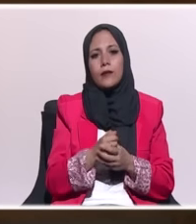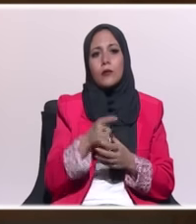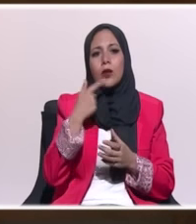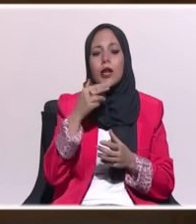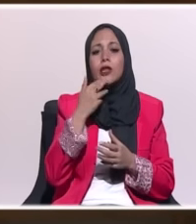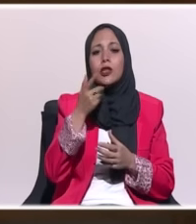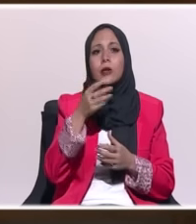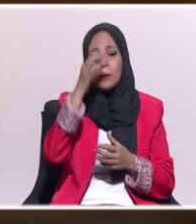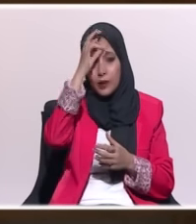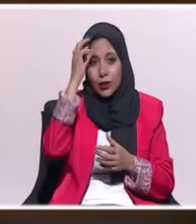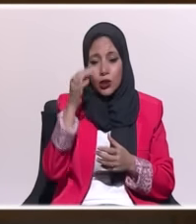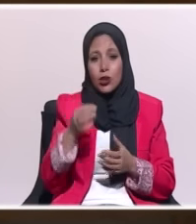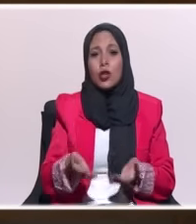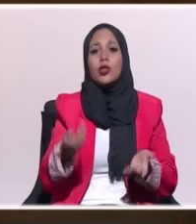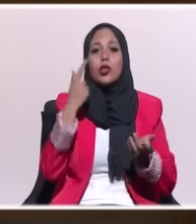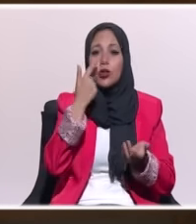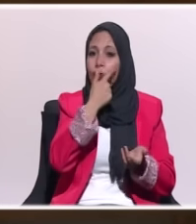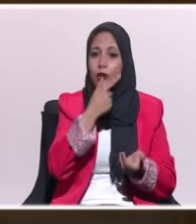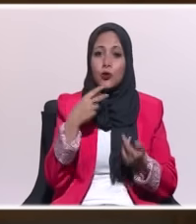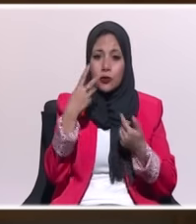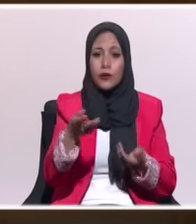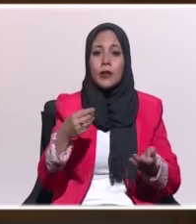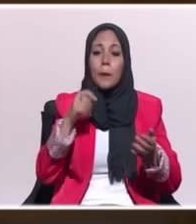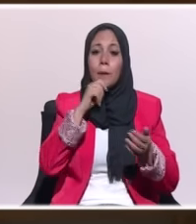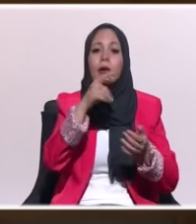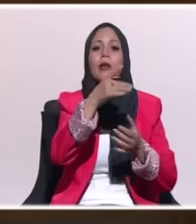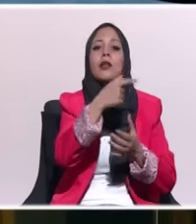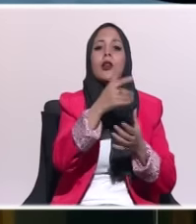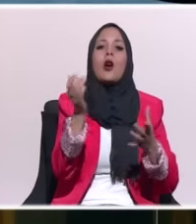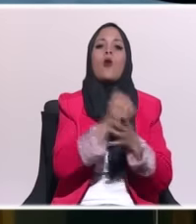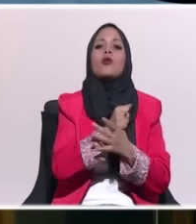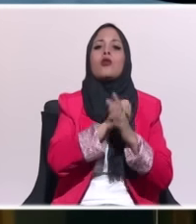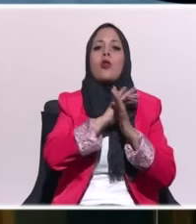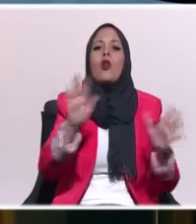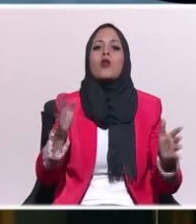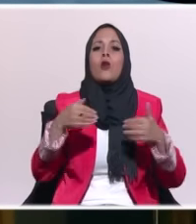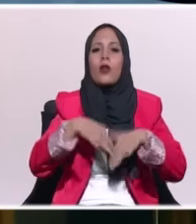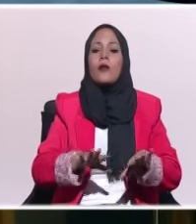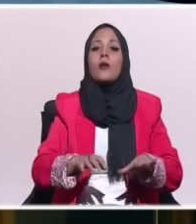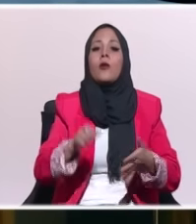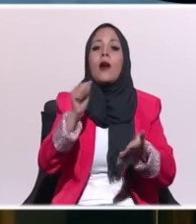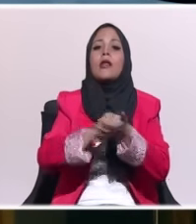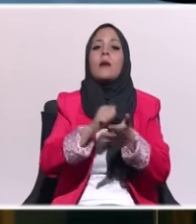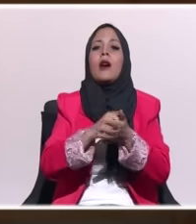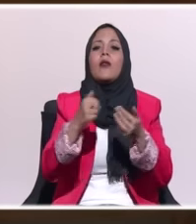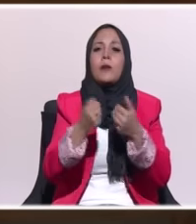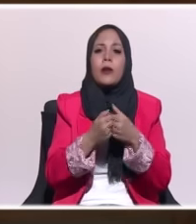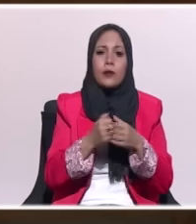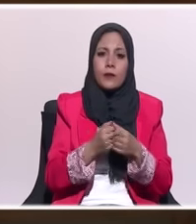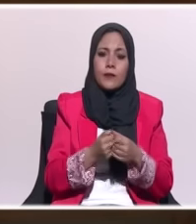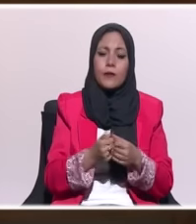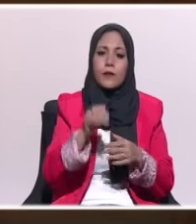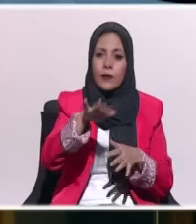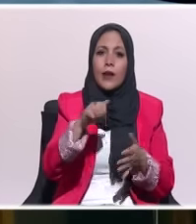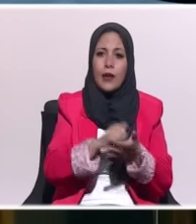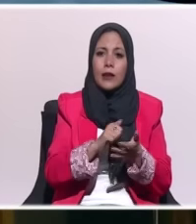عشتي معاها كمان خلفه احفادك. أيوة. يعني انت بقيتي جده. لا انا اتجوزت. أيوة. معاها في الشقه، ما سبتنيش اطلع بره. يعني انت اتجوزتي